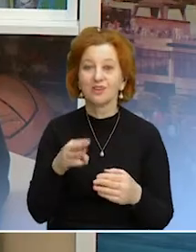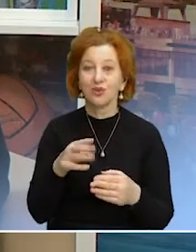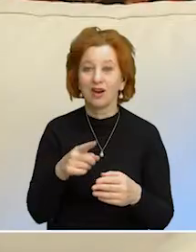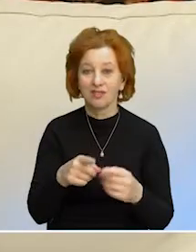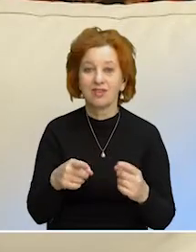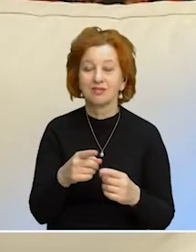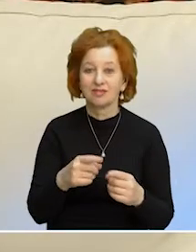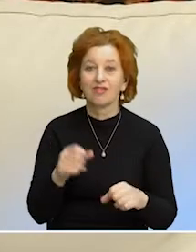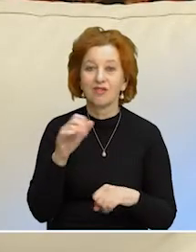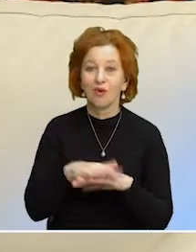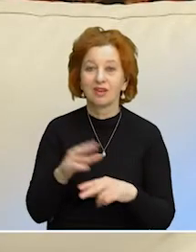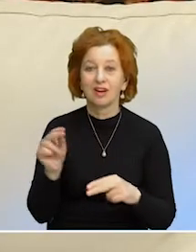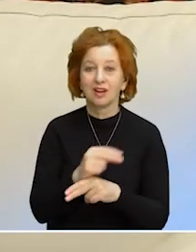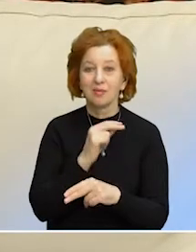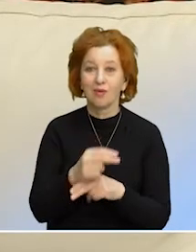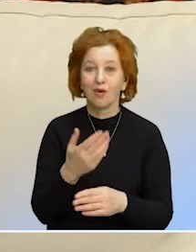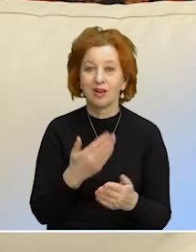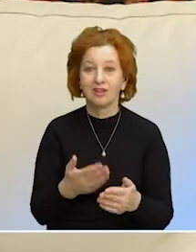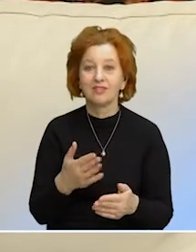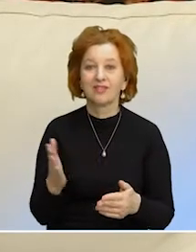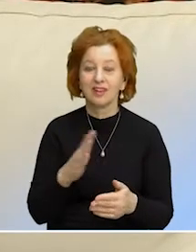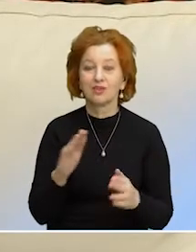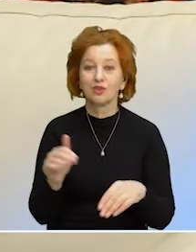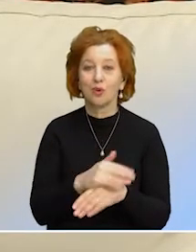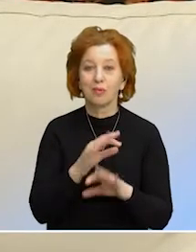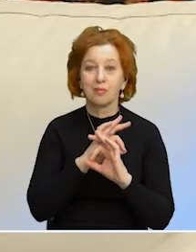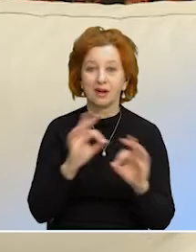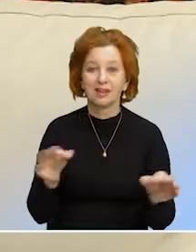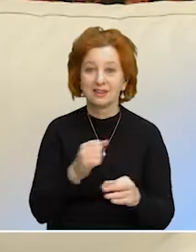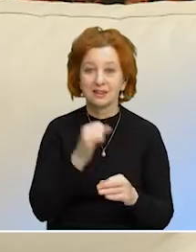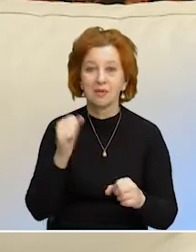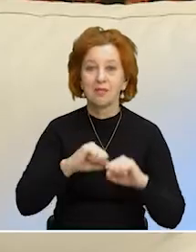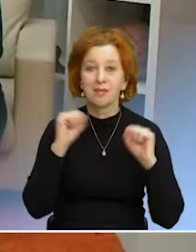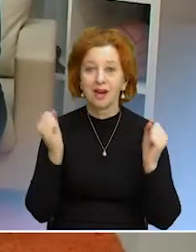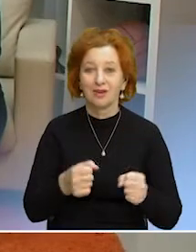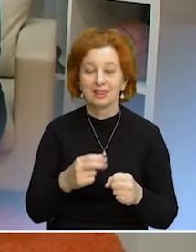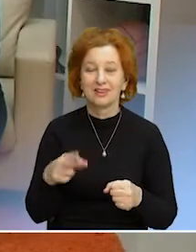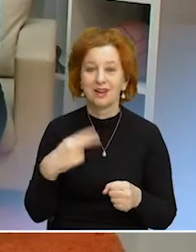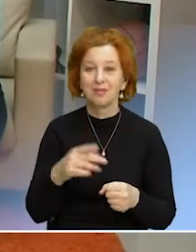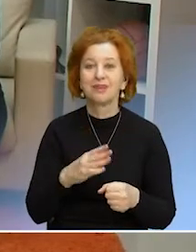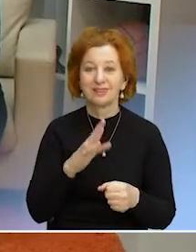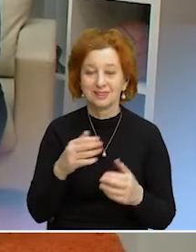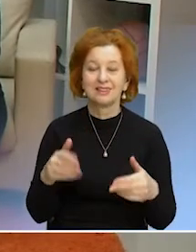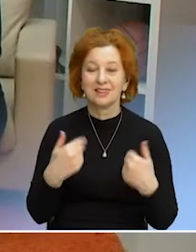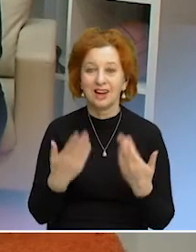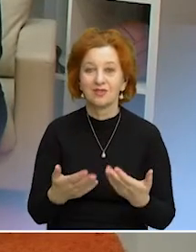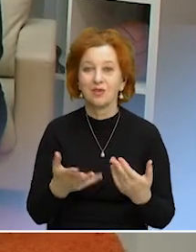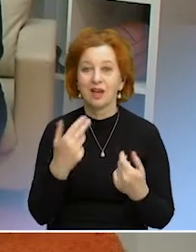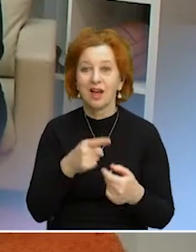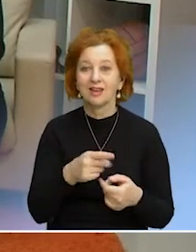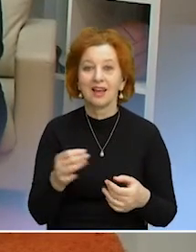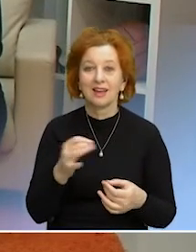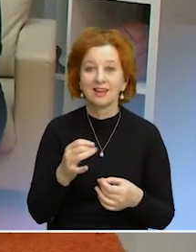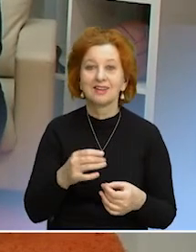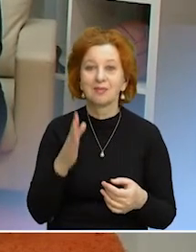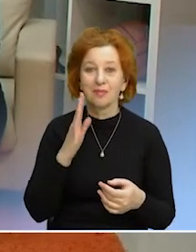Владислав Крюков, директор НКО «Фонд капитального ремонта Ростовской области». Владислав, доброе, прекрасное, зимнее, морозное, декабрьское утро. Здравствуйте. Доброе утро. Когда